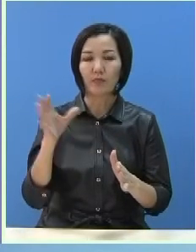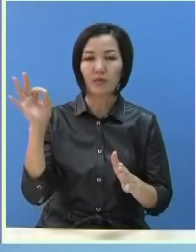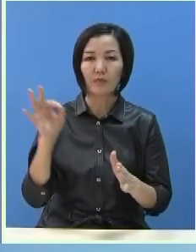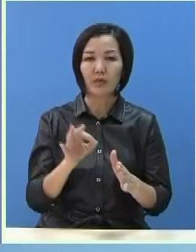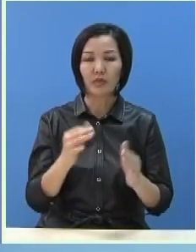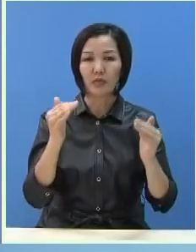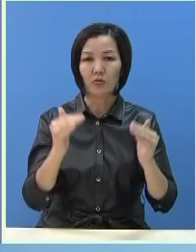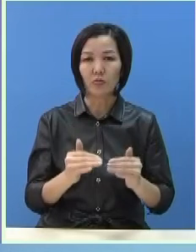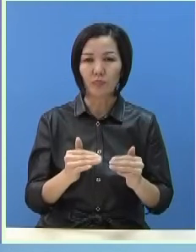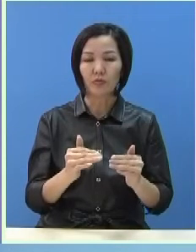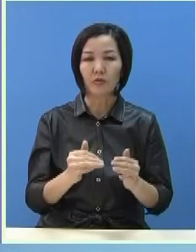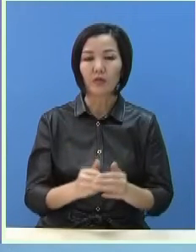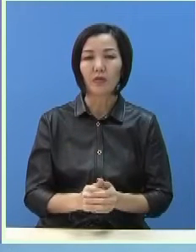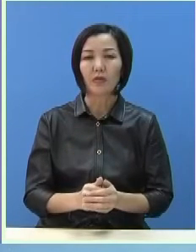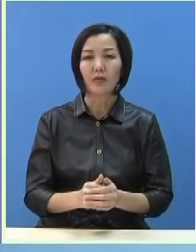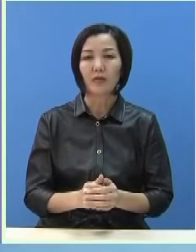түсіруге 7% емес.